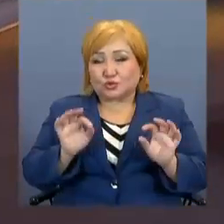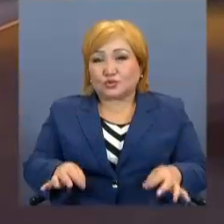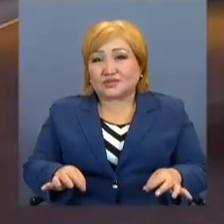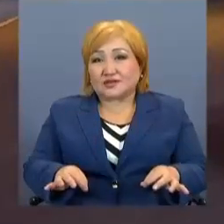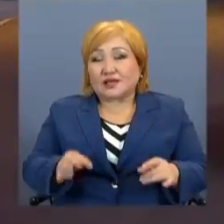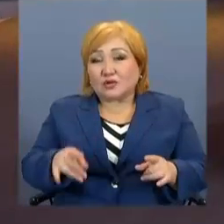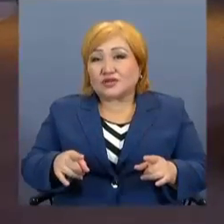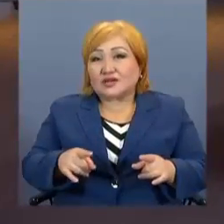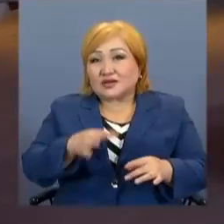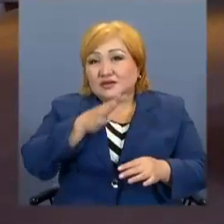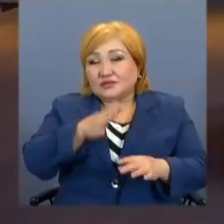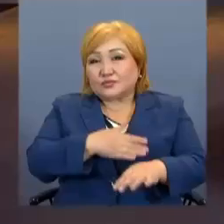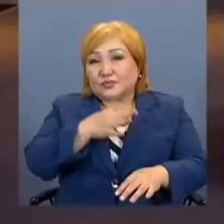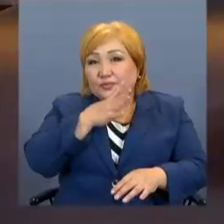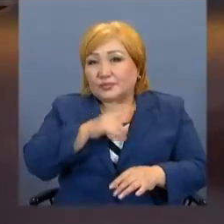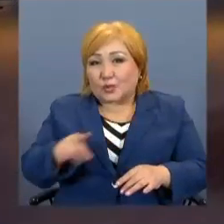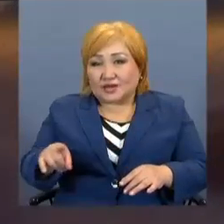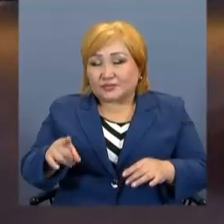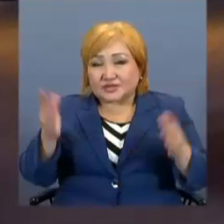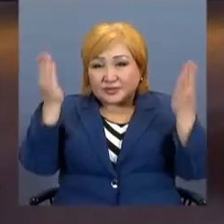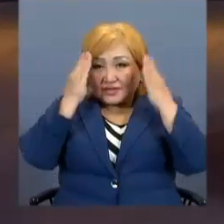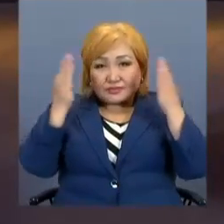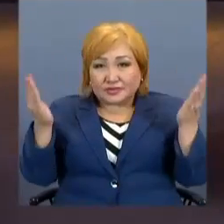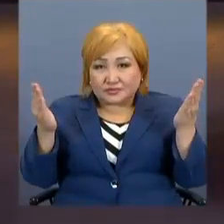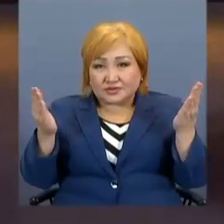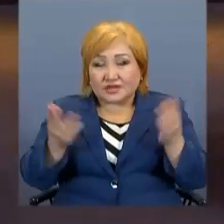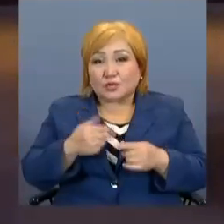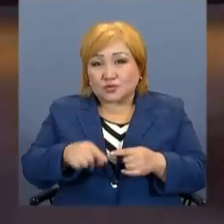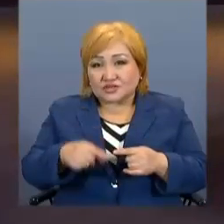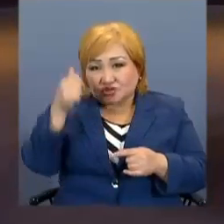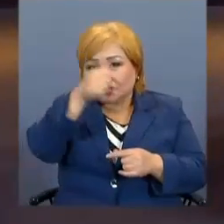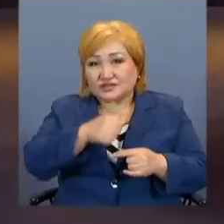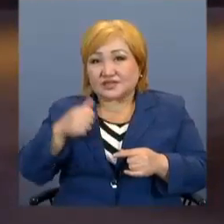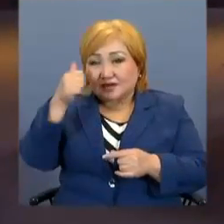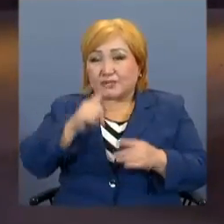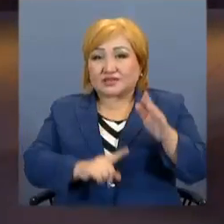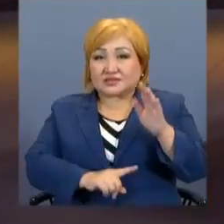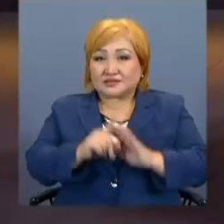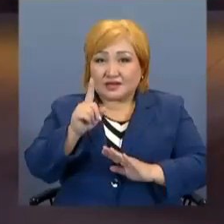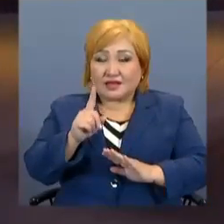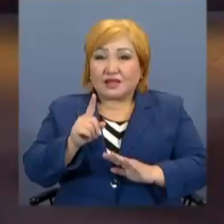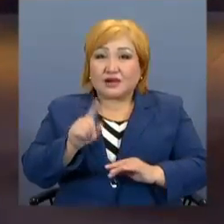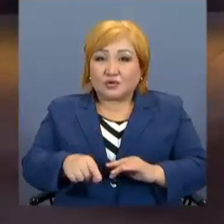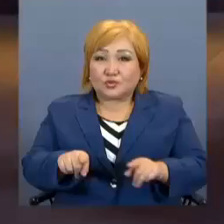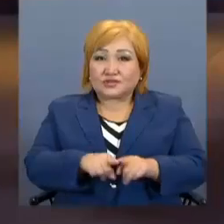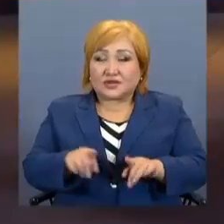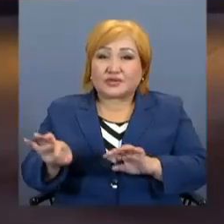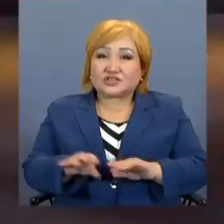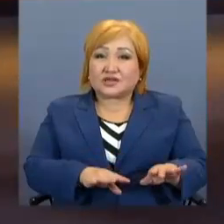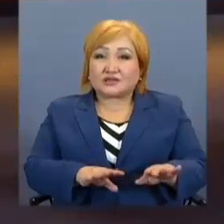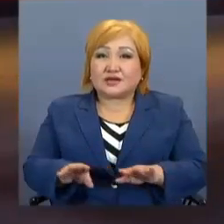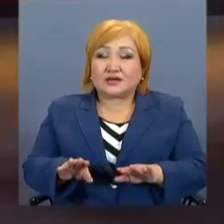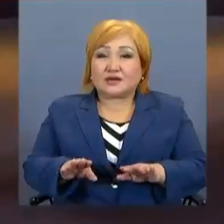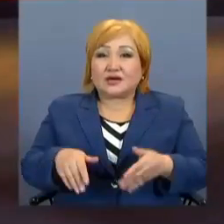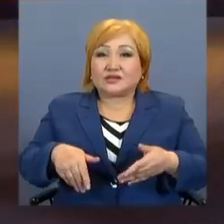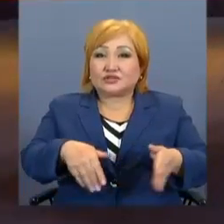дейін білген жоқ едік. Осы жылдың басында осындай бір іс-шарада